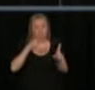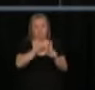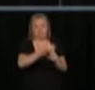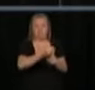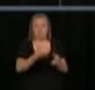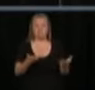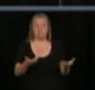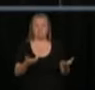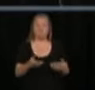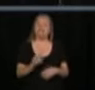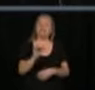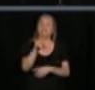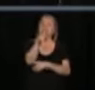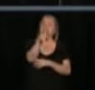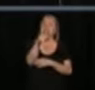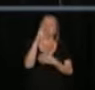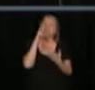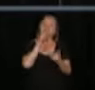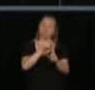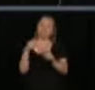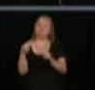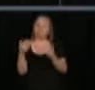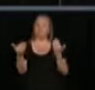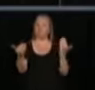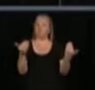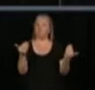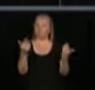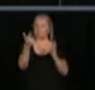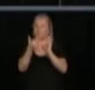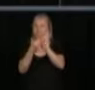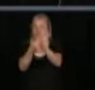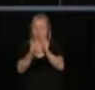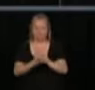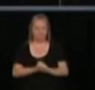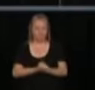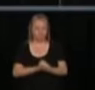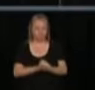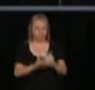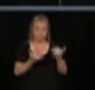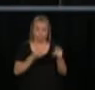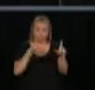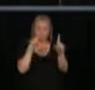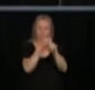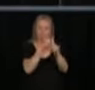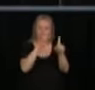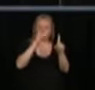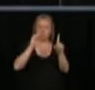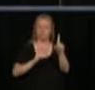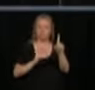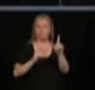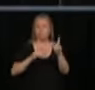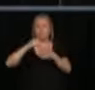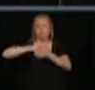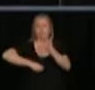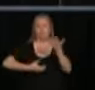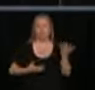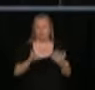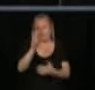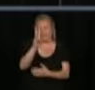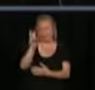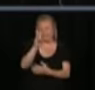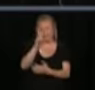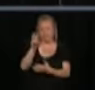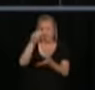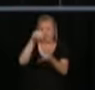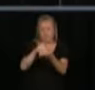perspective, ce qui nous manque pour atteindre à peu près 80 %, c'est à peu près 600 000 personnes. Rappelez-vous là, que